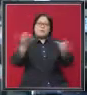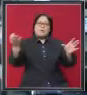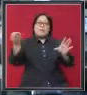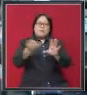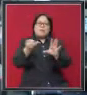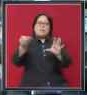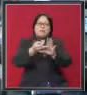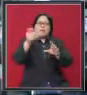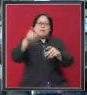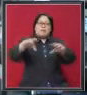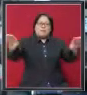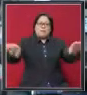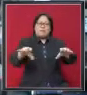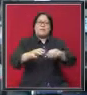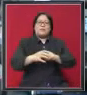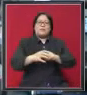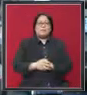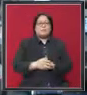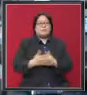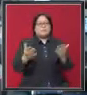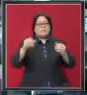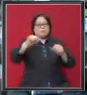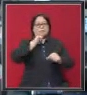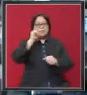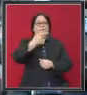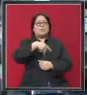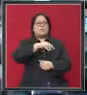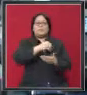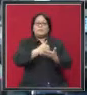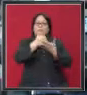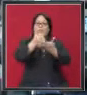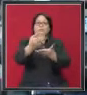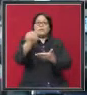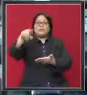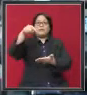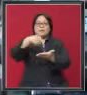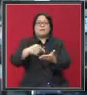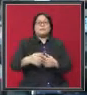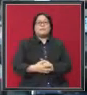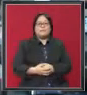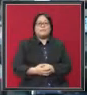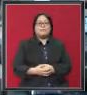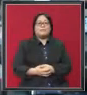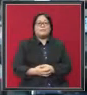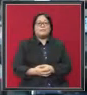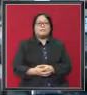banyak dokumen yang perlu diperlukan. Bolehkah kementerian membantu dalam hal ini?